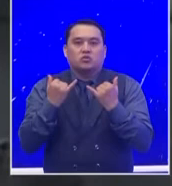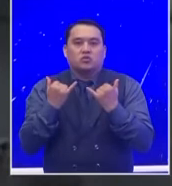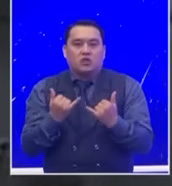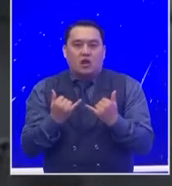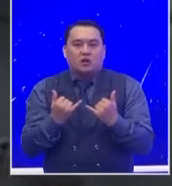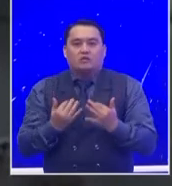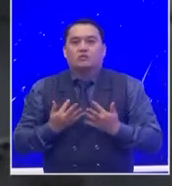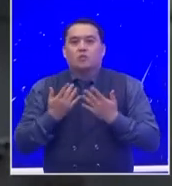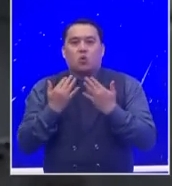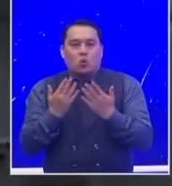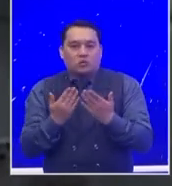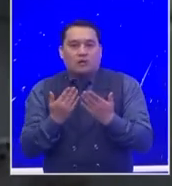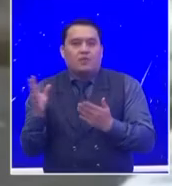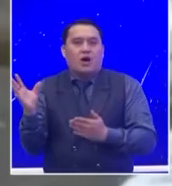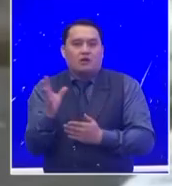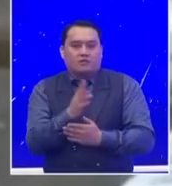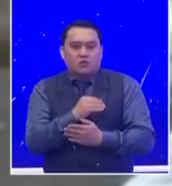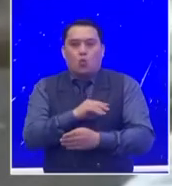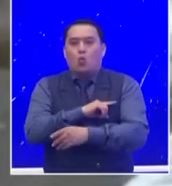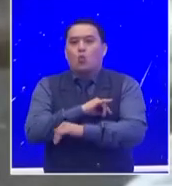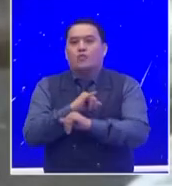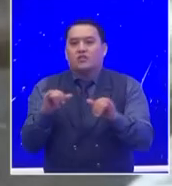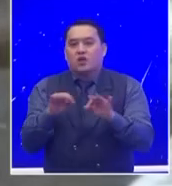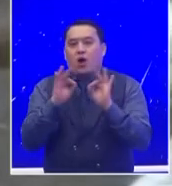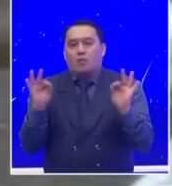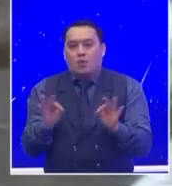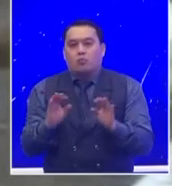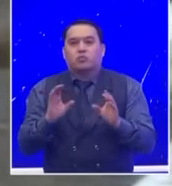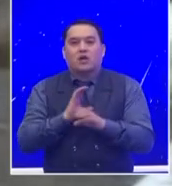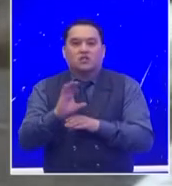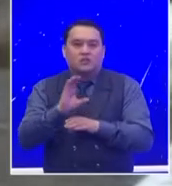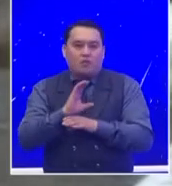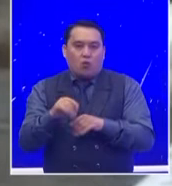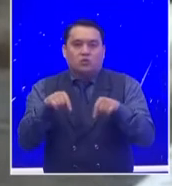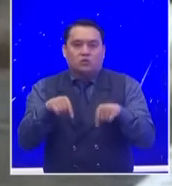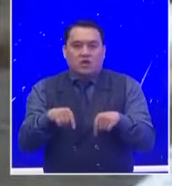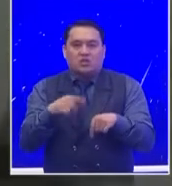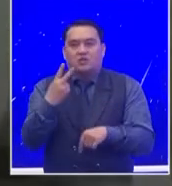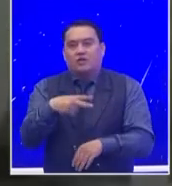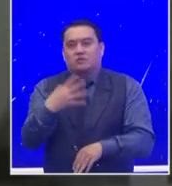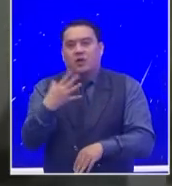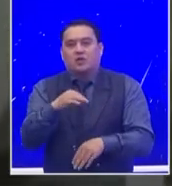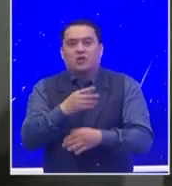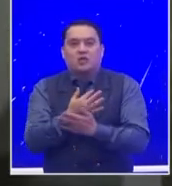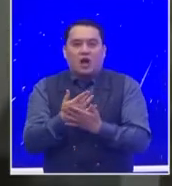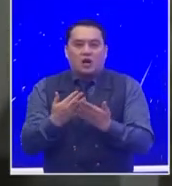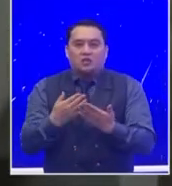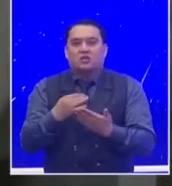как никогда в спросе. По всей линейке увеличены объемы производства. Здесь выпускают более 25